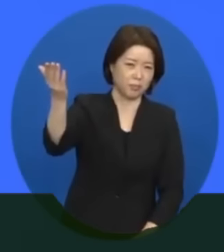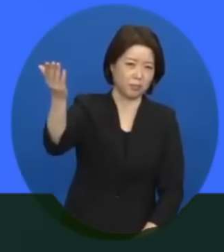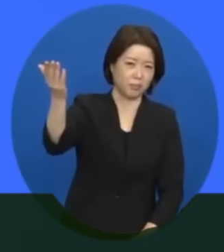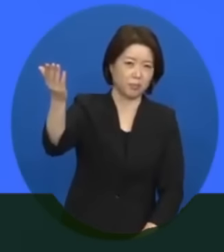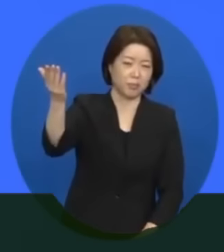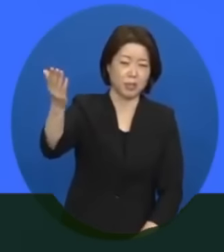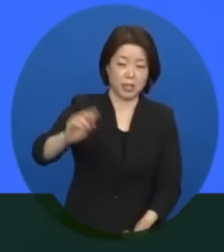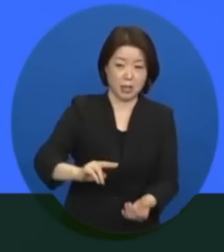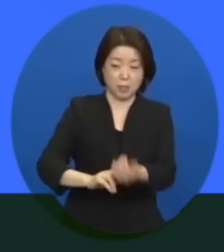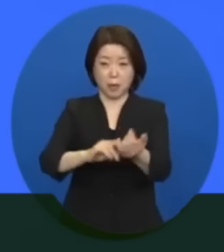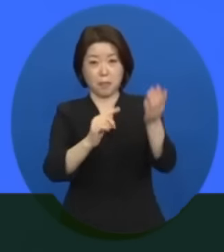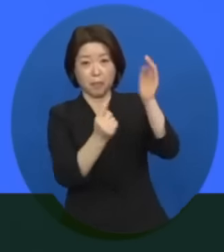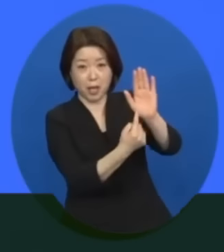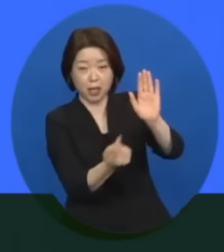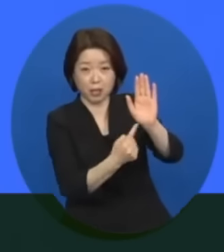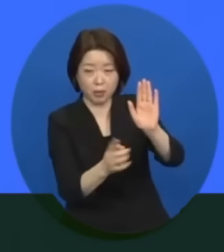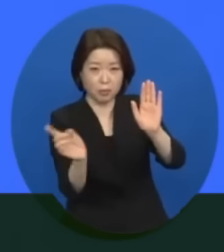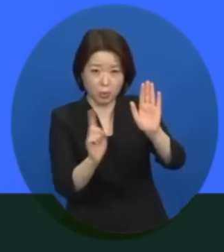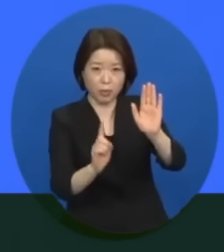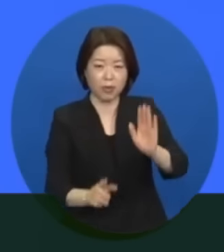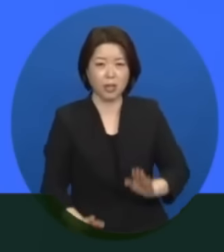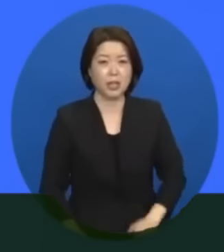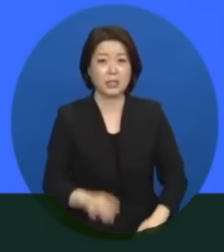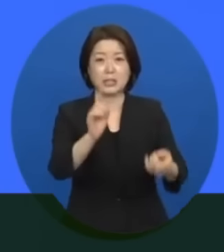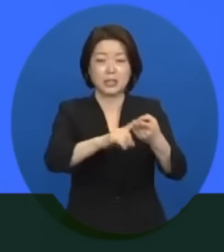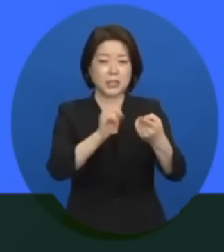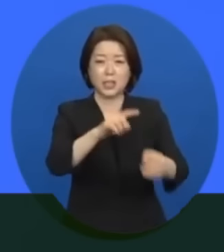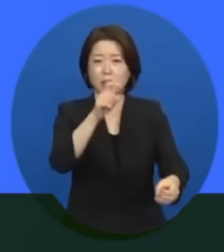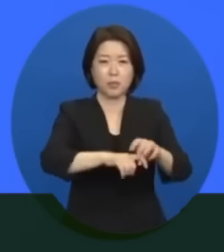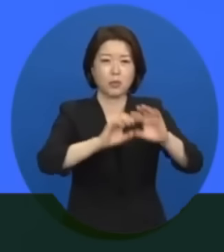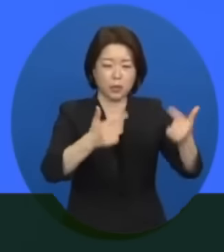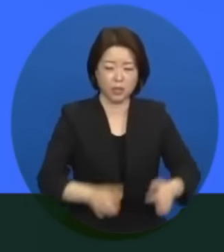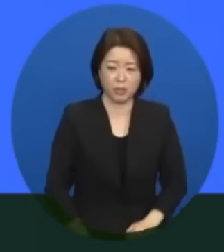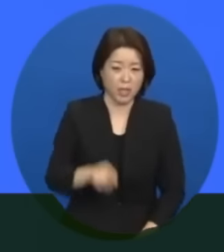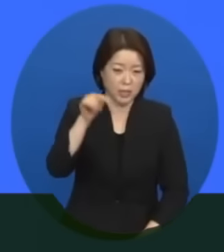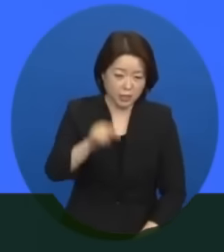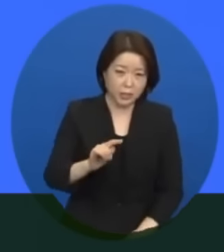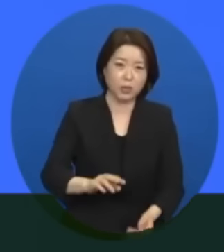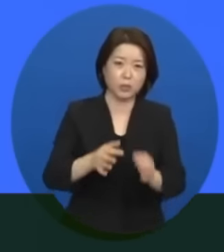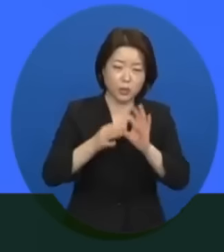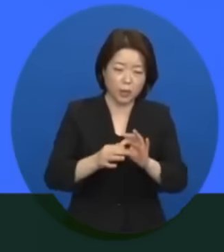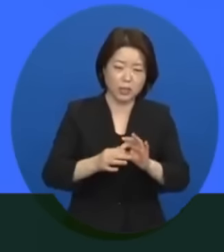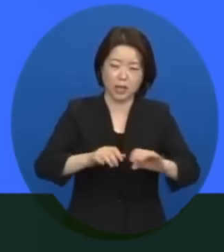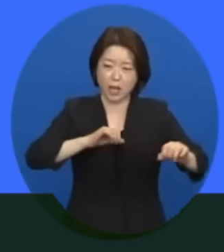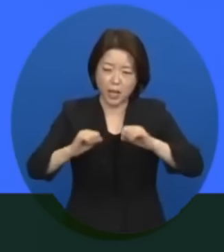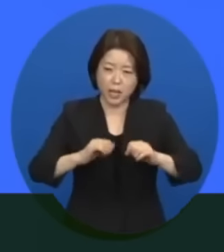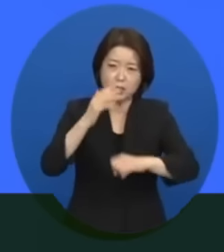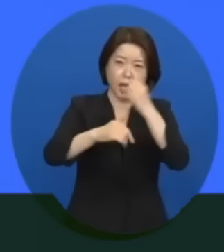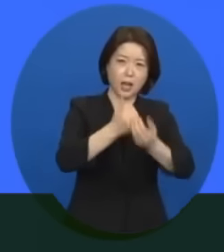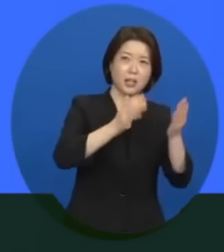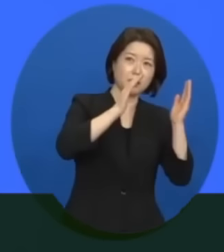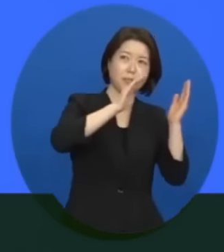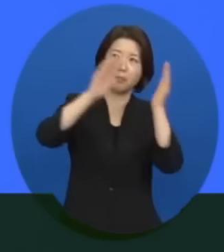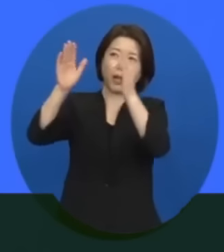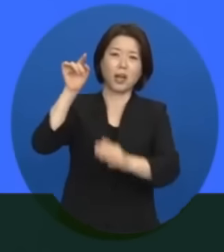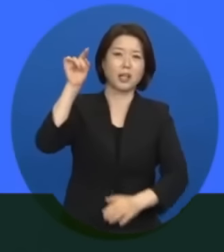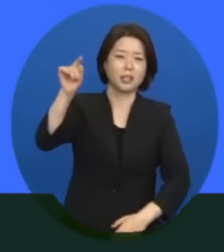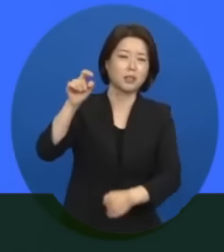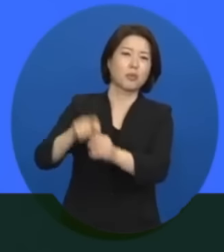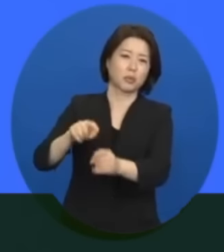표적이라고 하는 것은 그 자체가 목적이 아니라 그거를 통하여서 행하신 하나님을 바라보게 하는 데의 목적이